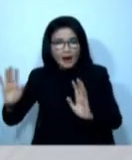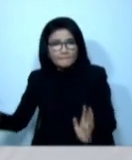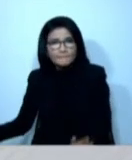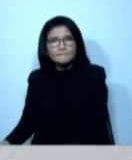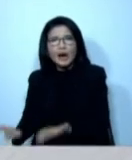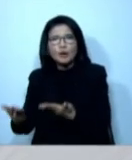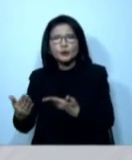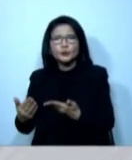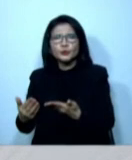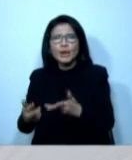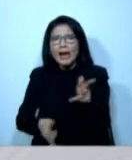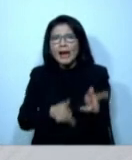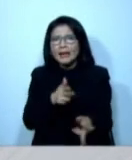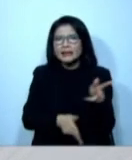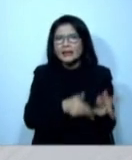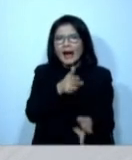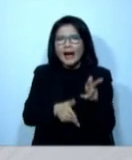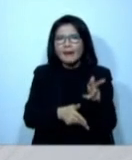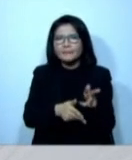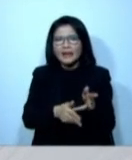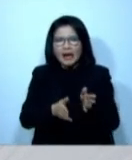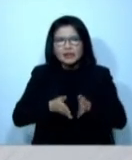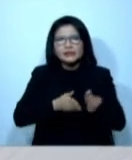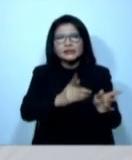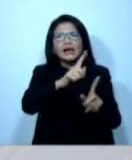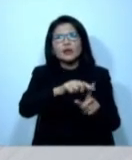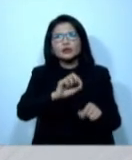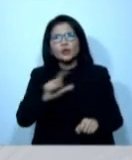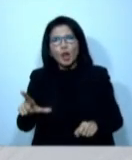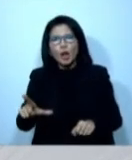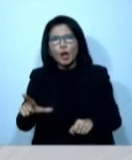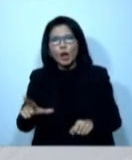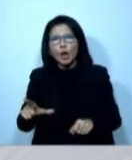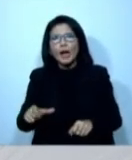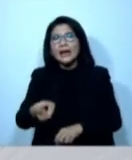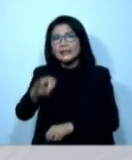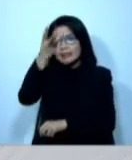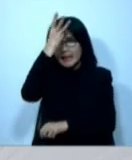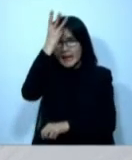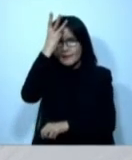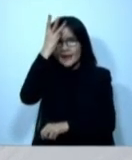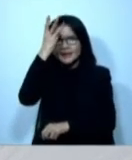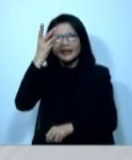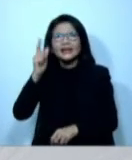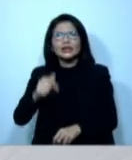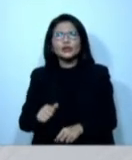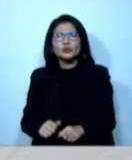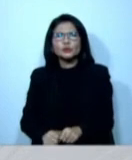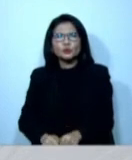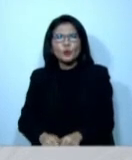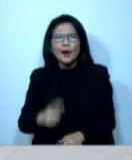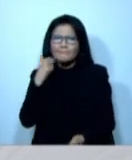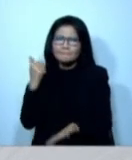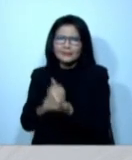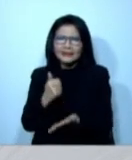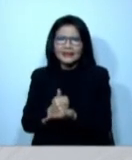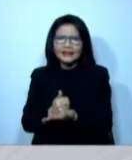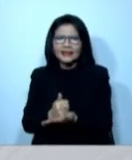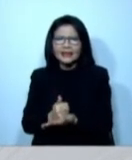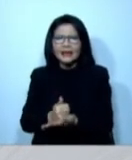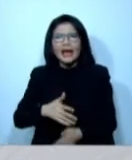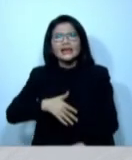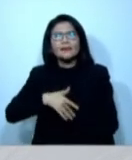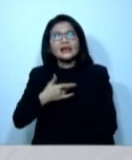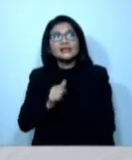kereta api atau jalur tol antarkota di Kalimantan itu urgen yang merasakan dari uang itu siapa